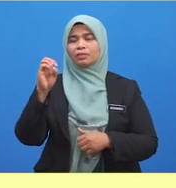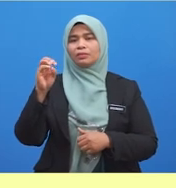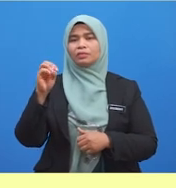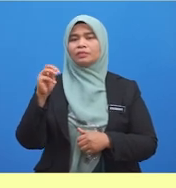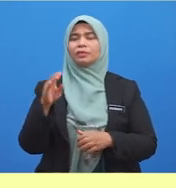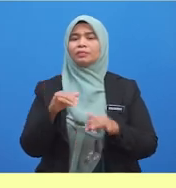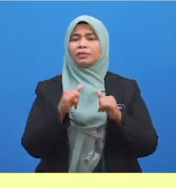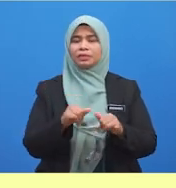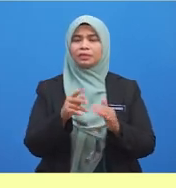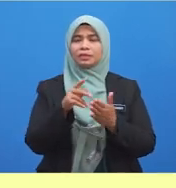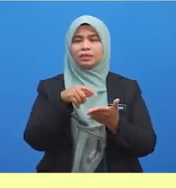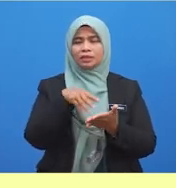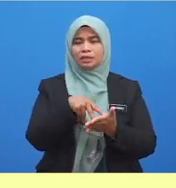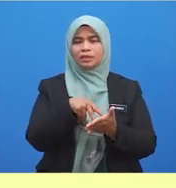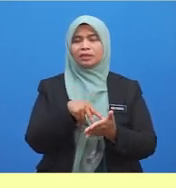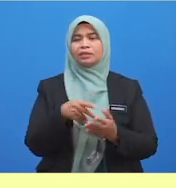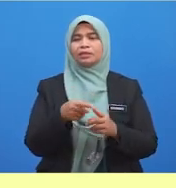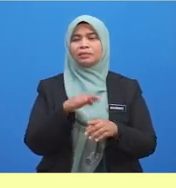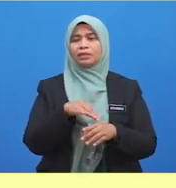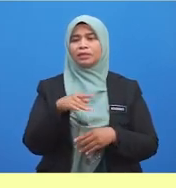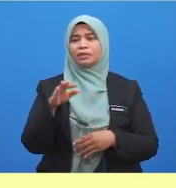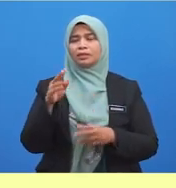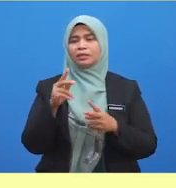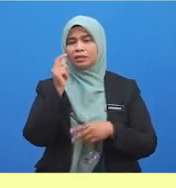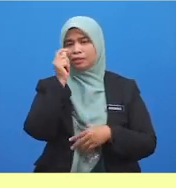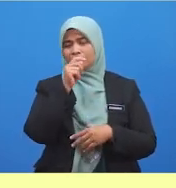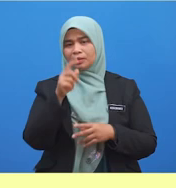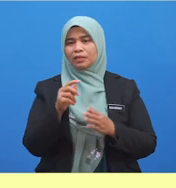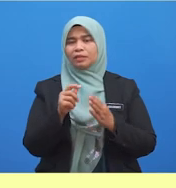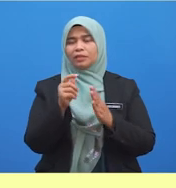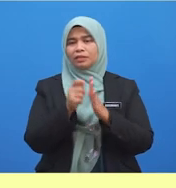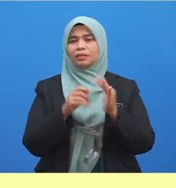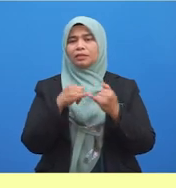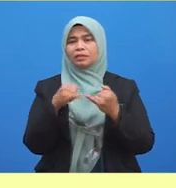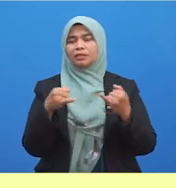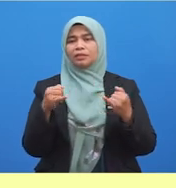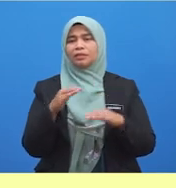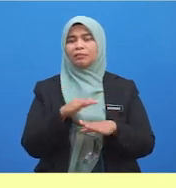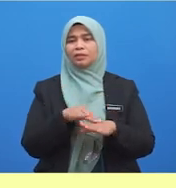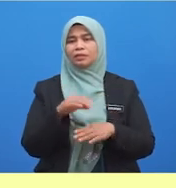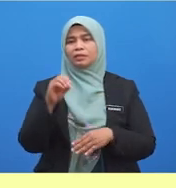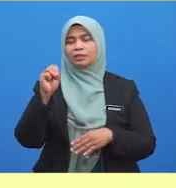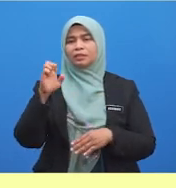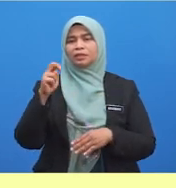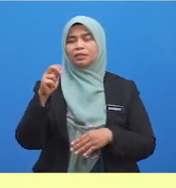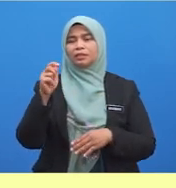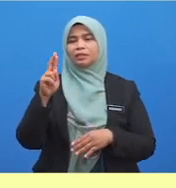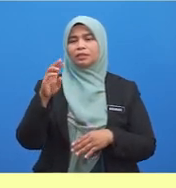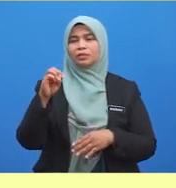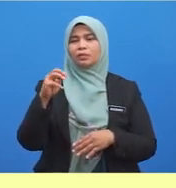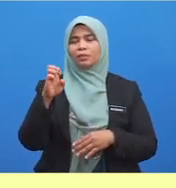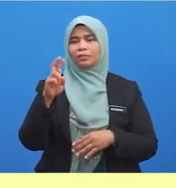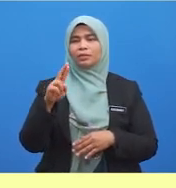daripada sepasang kromatid kembar yang terikat pada sentroma dan